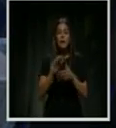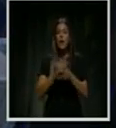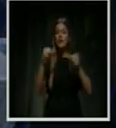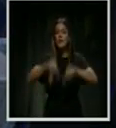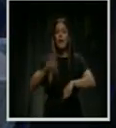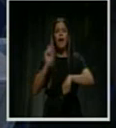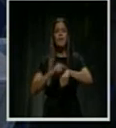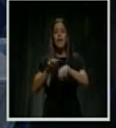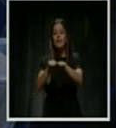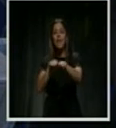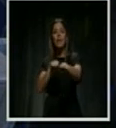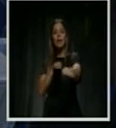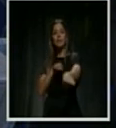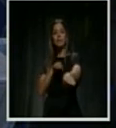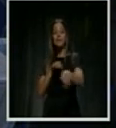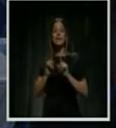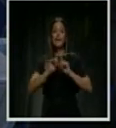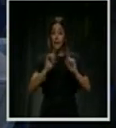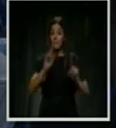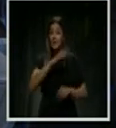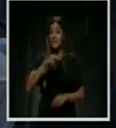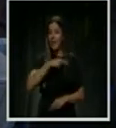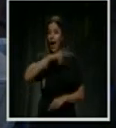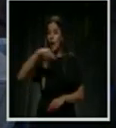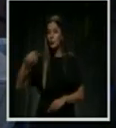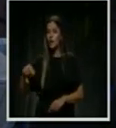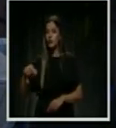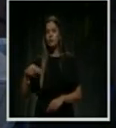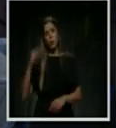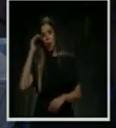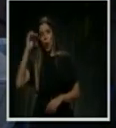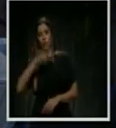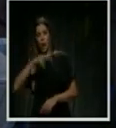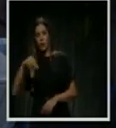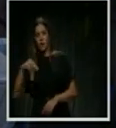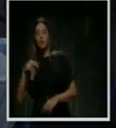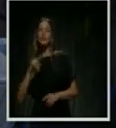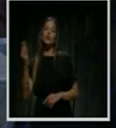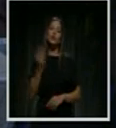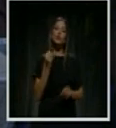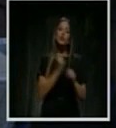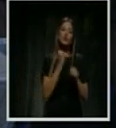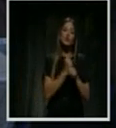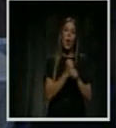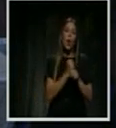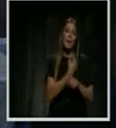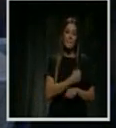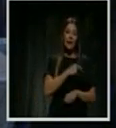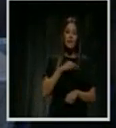Meta l-awċin imbagħad illi jgħixu għawdex jaħdmu Malta jkollhom jaħdmu 7-day week għax jaħlu sija